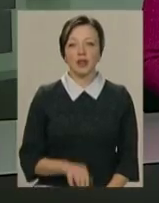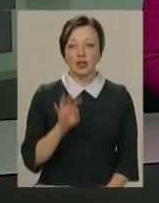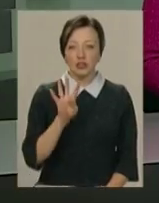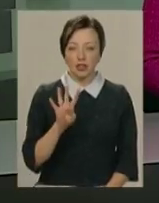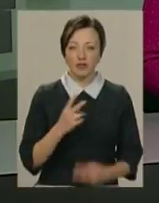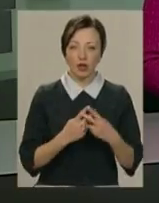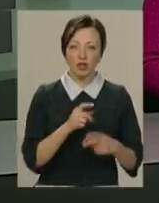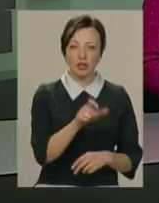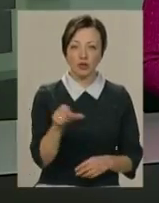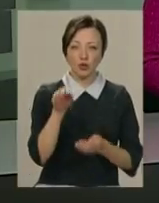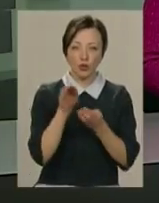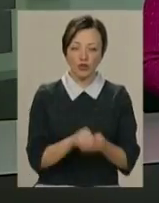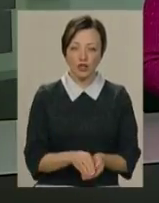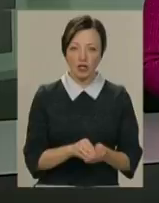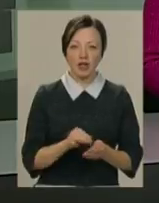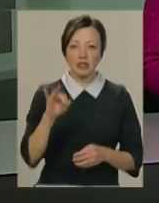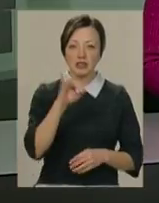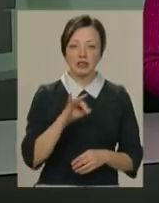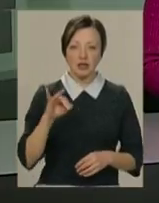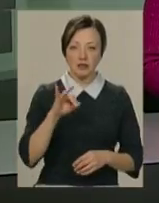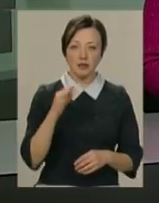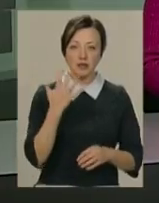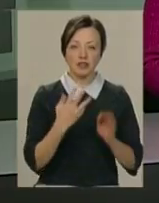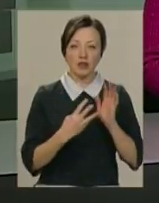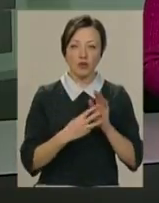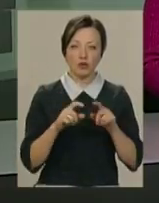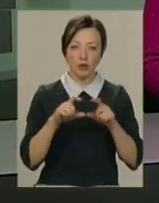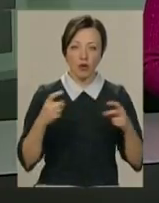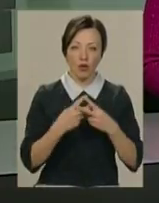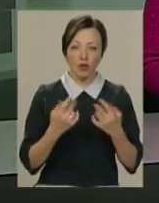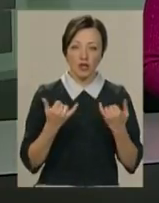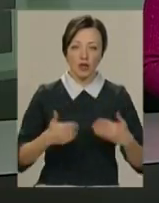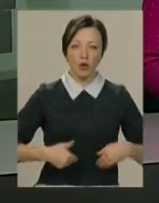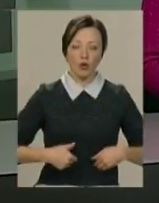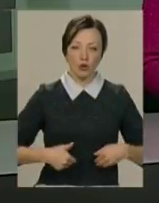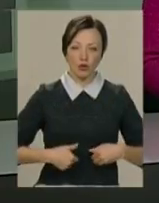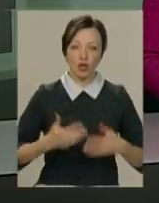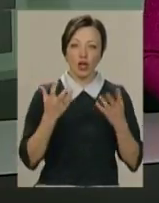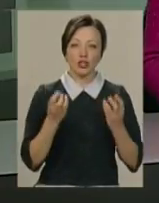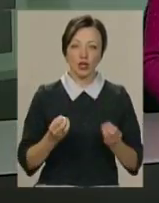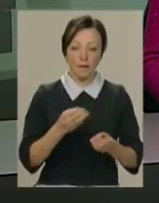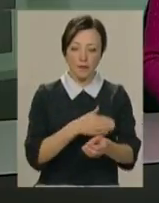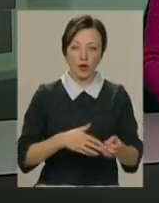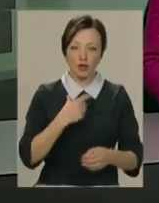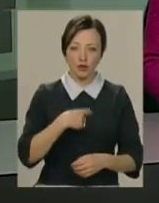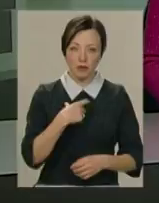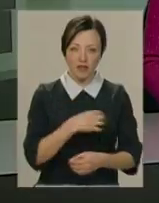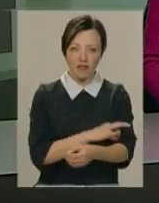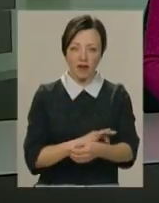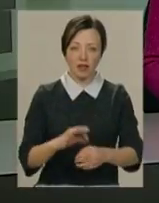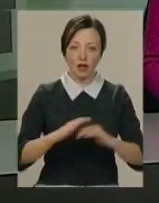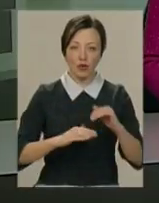Четверо засуджених на довічне ув'язнення в Ізяславській 58-й замковій колонії нині голодують. А ще порізали собі вени на